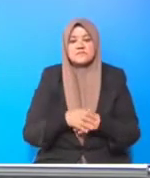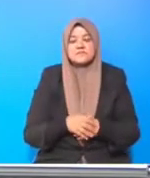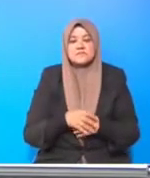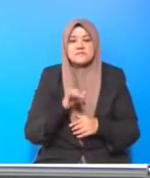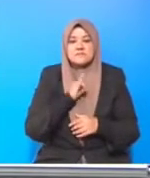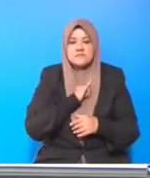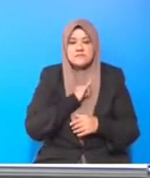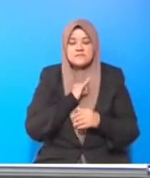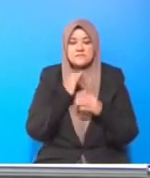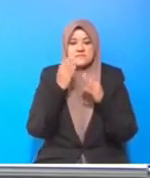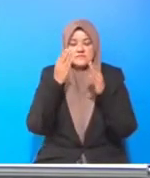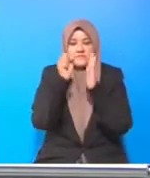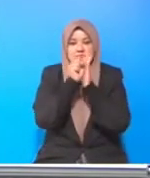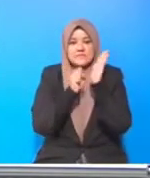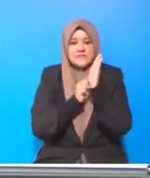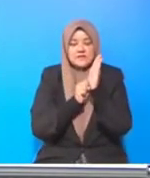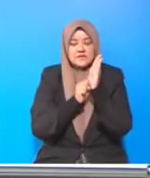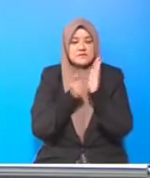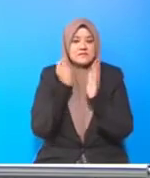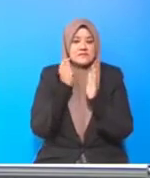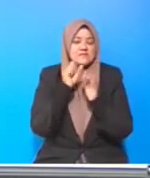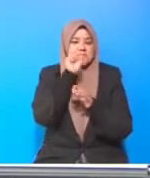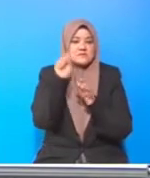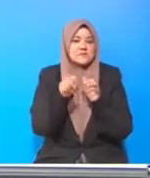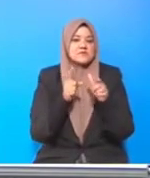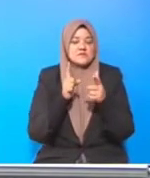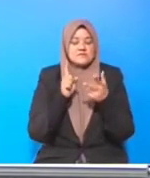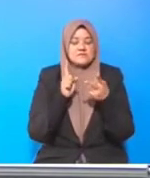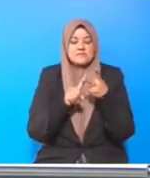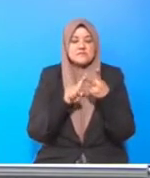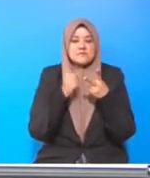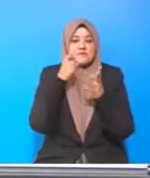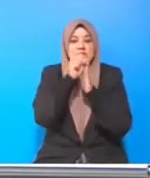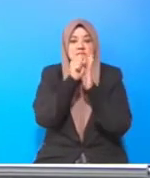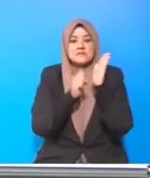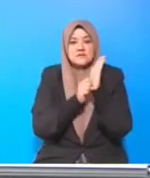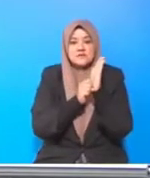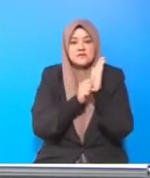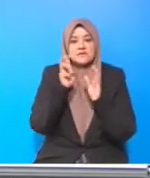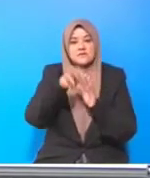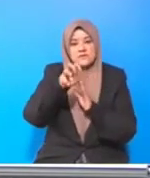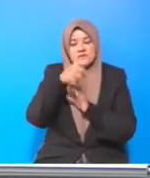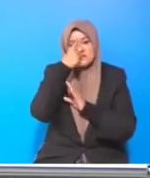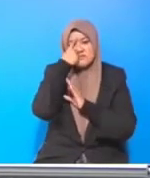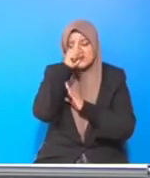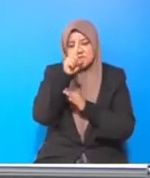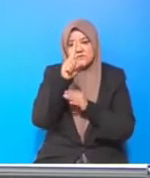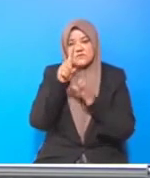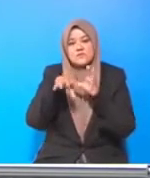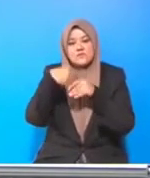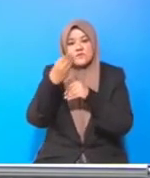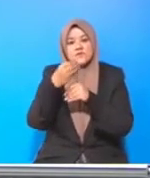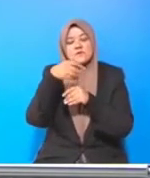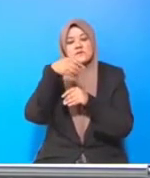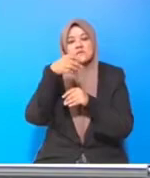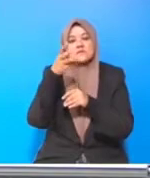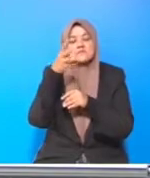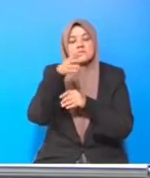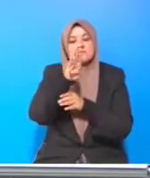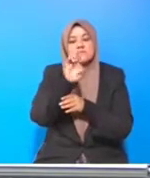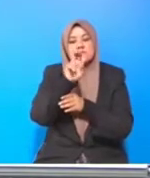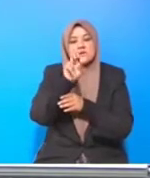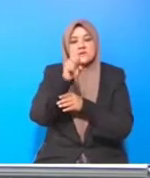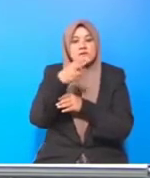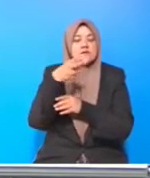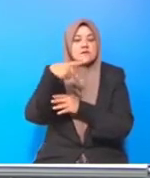saya pergi kepada syarat-syarat duh yang soal latihan kedua tadi syarat-syarat wajib bagi penggemar benih padi setelah yang perlu